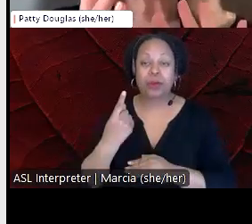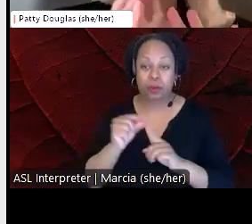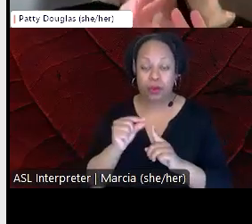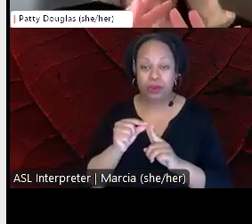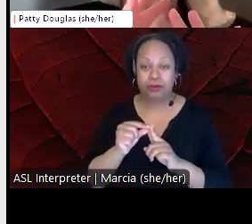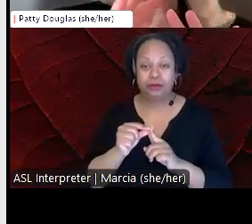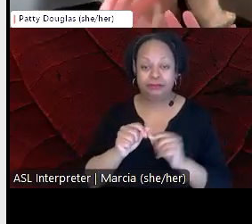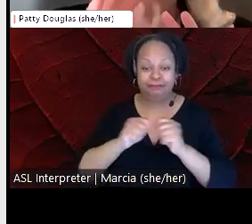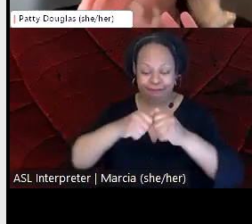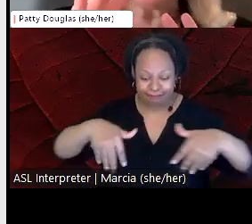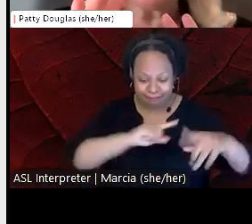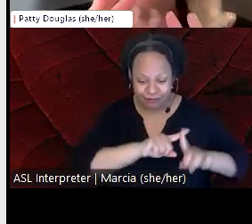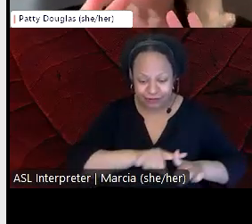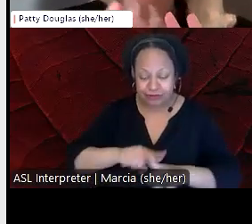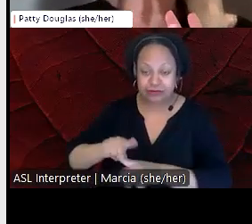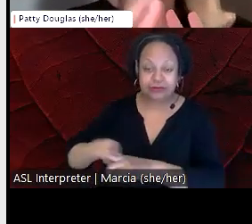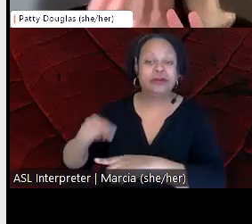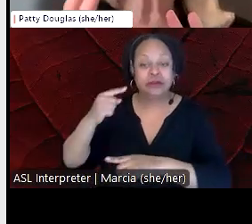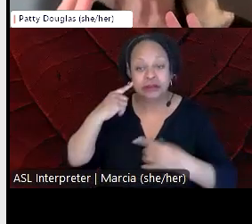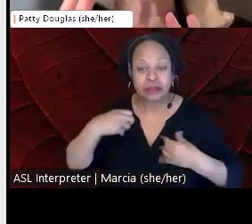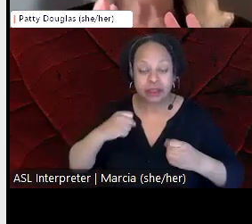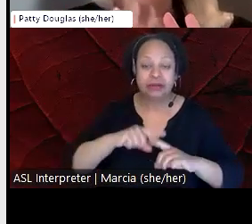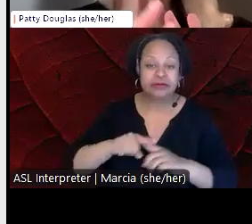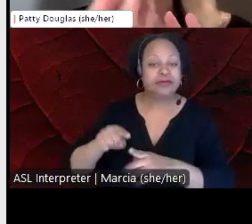hum, on parle donc de